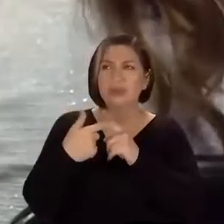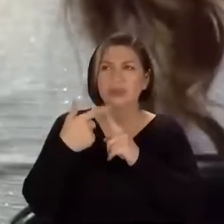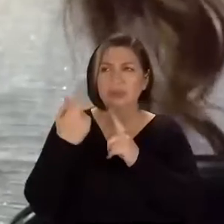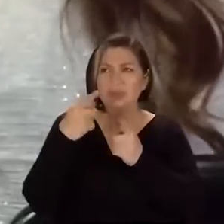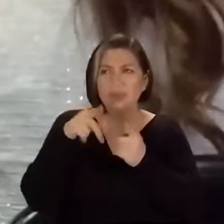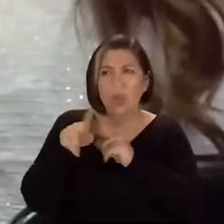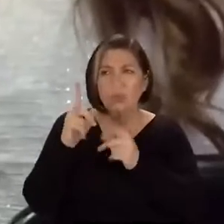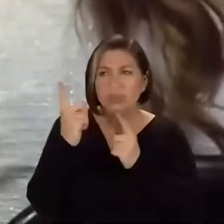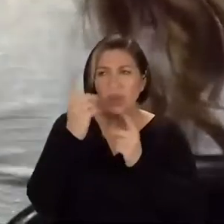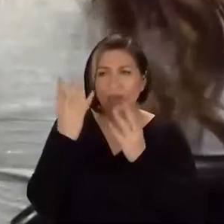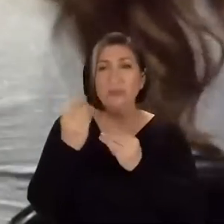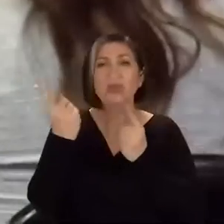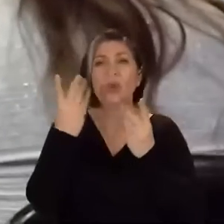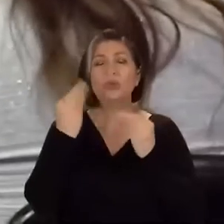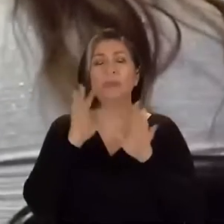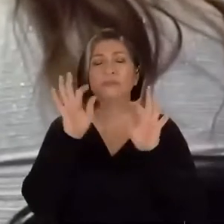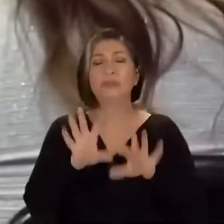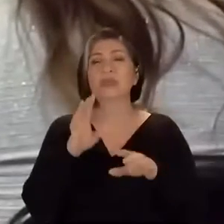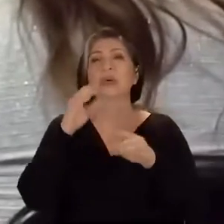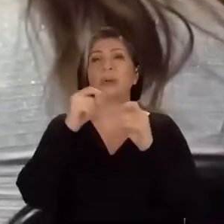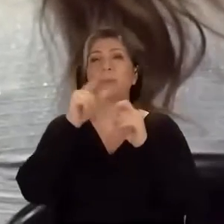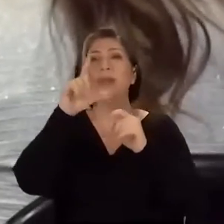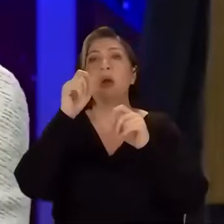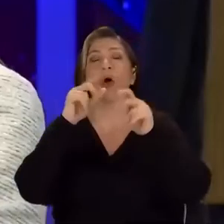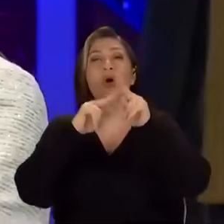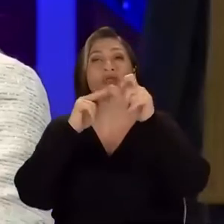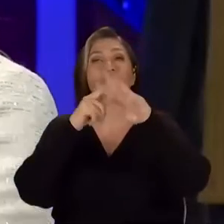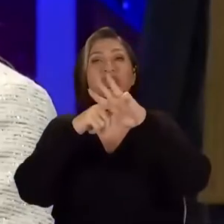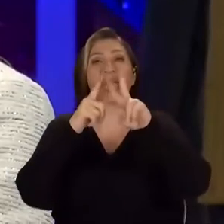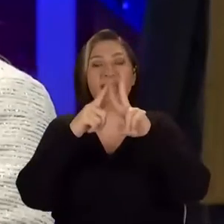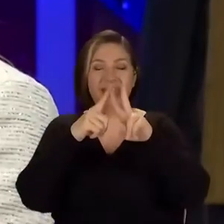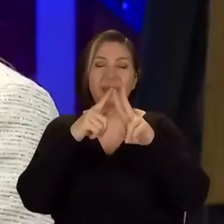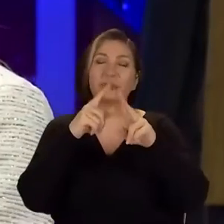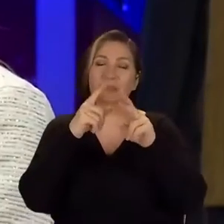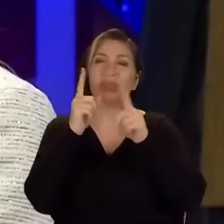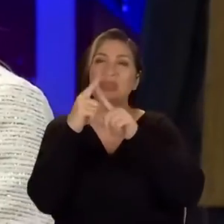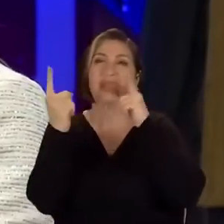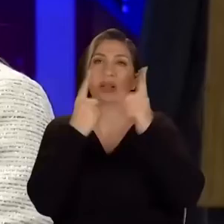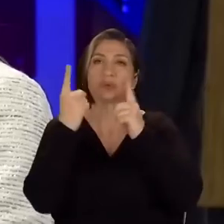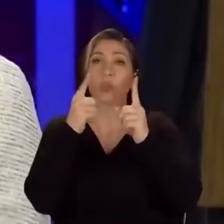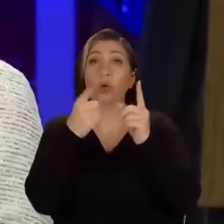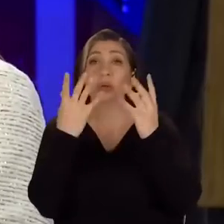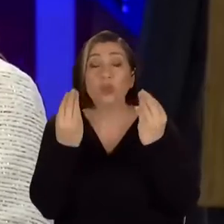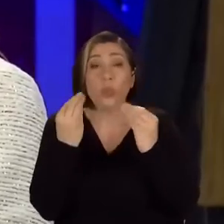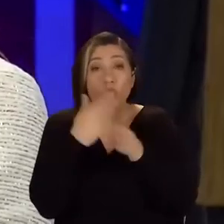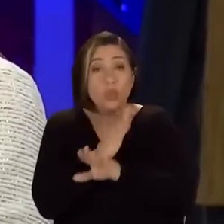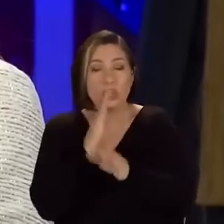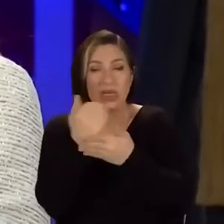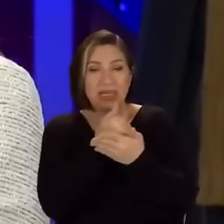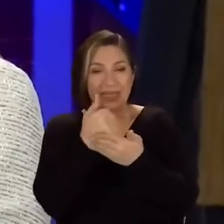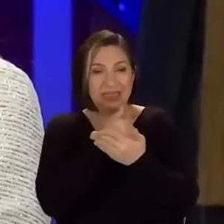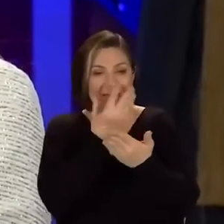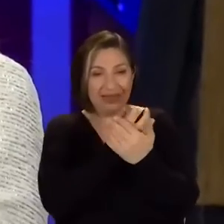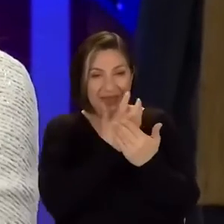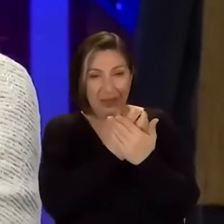düşündük. Bir şeyler oldu. Hop, blockchain teknolojisi geldi. Ve bu kadar verinin sağlıklı kaydedilebildiği bir ortamda